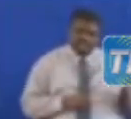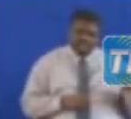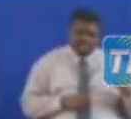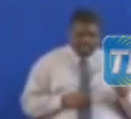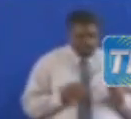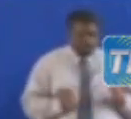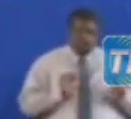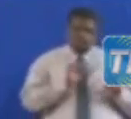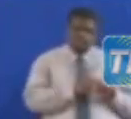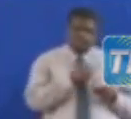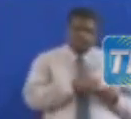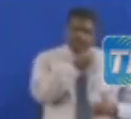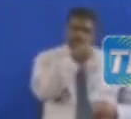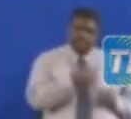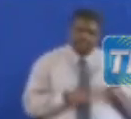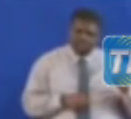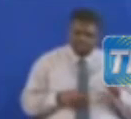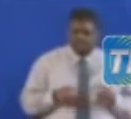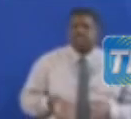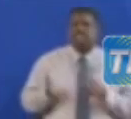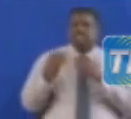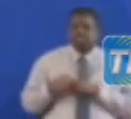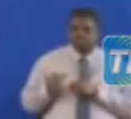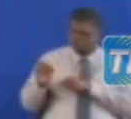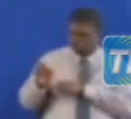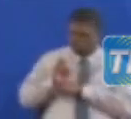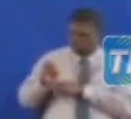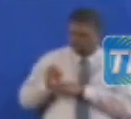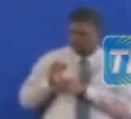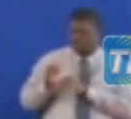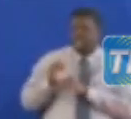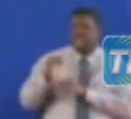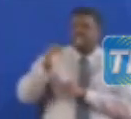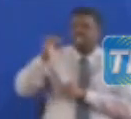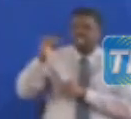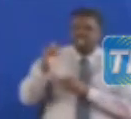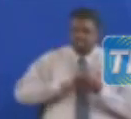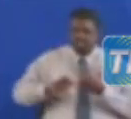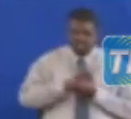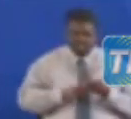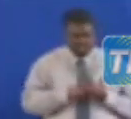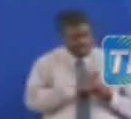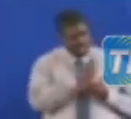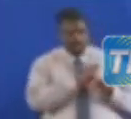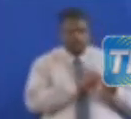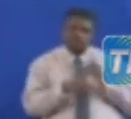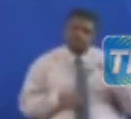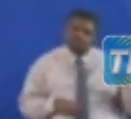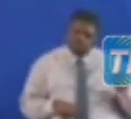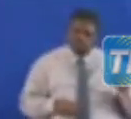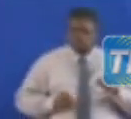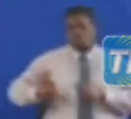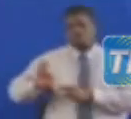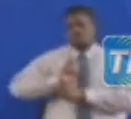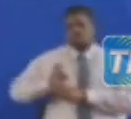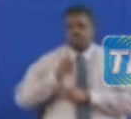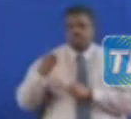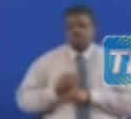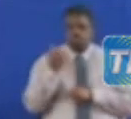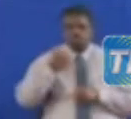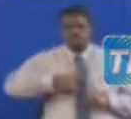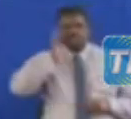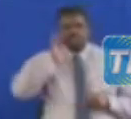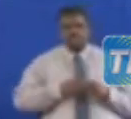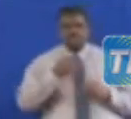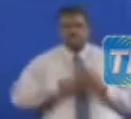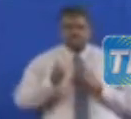kwa kuziwekea bajeti ili ziweze kusimamia ngazi za msingi za halmashauri katika kusimamia shughuli za